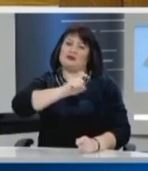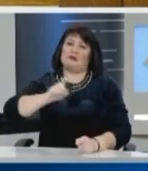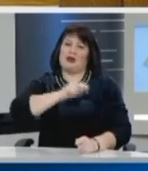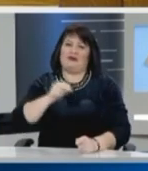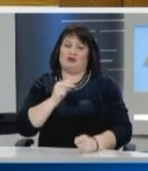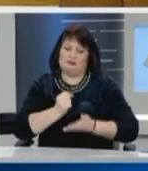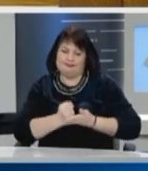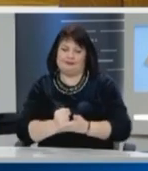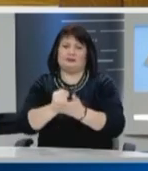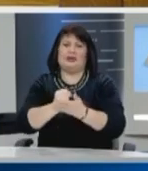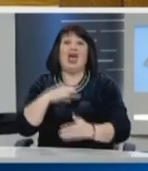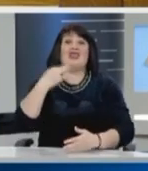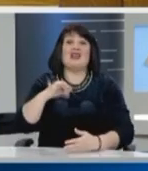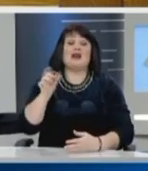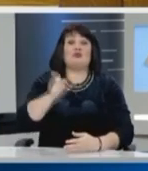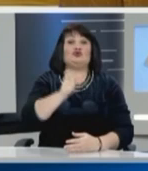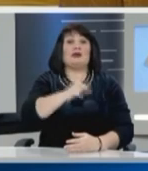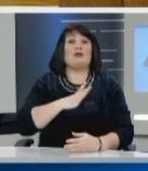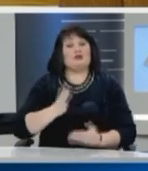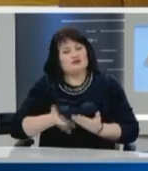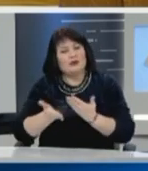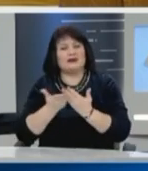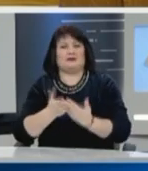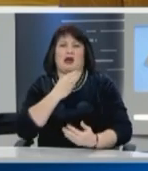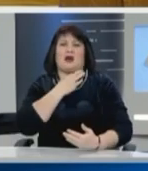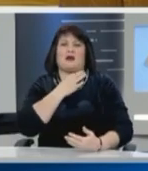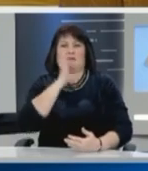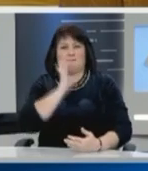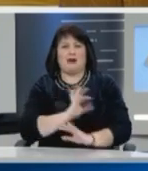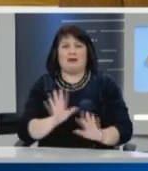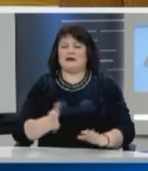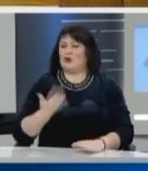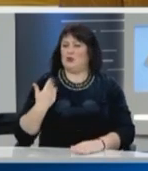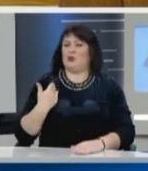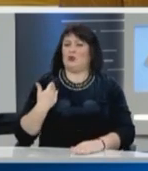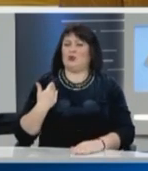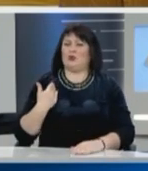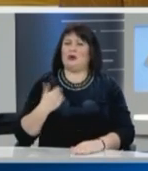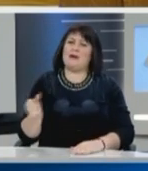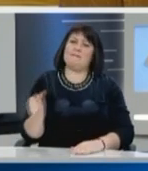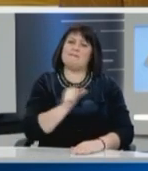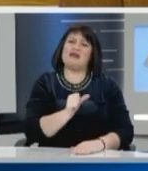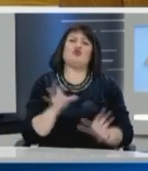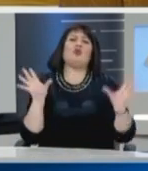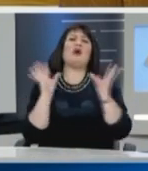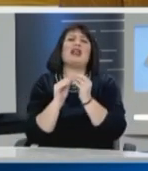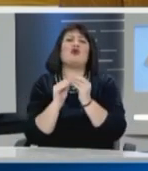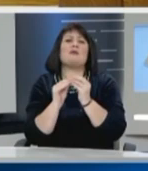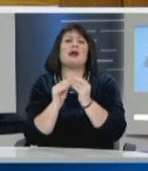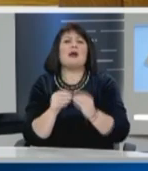ευρώ που στήριξαν αυτούς που πραγματικά έχουν ανάγκη, αλλά και πρόσφατα με την επιστροφή των